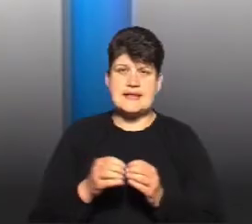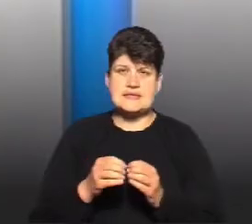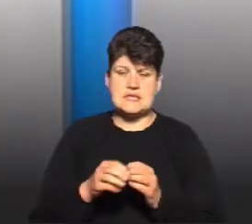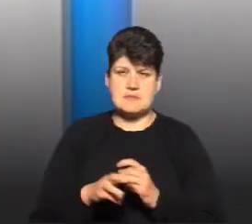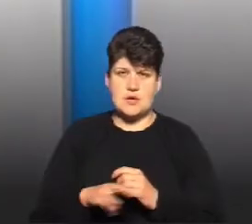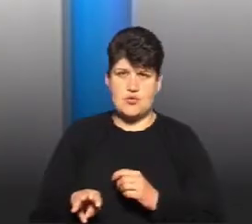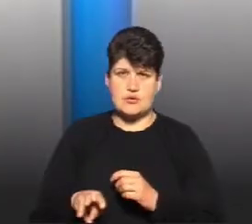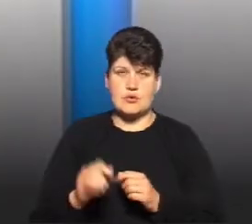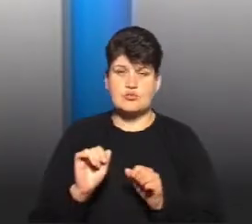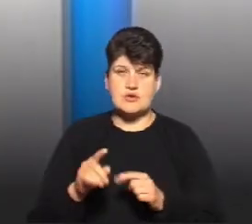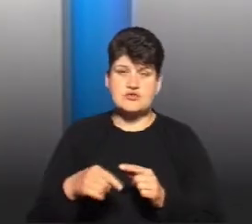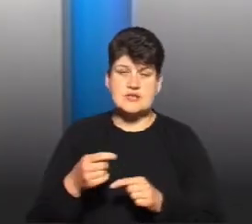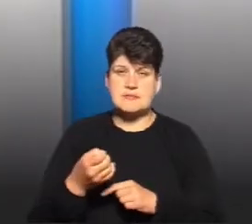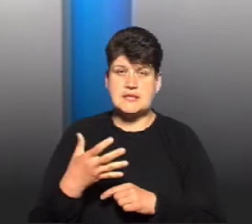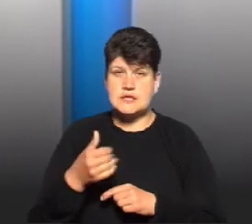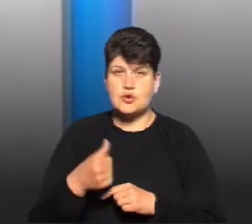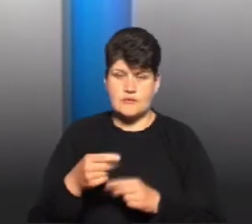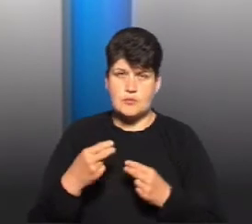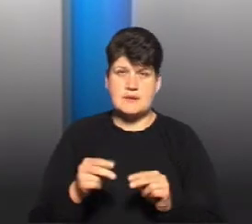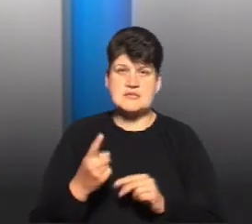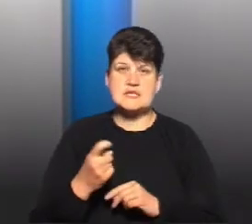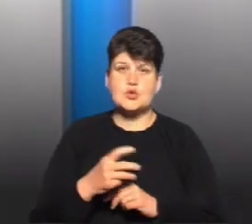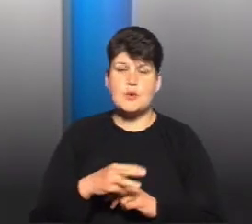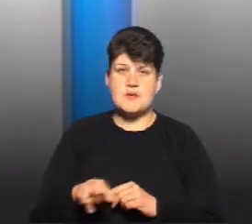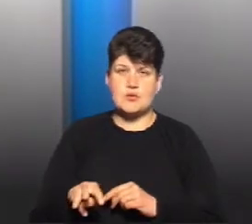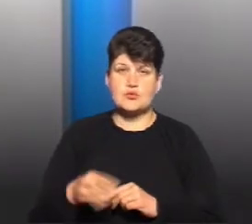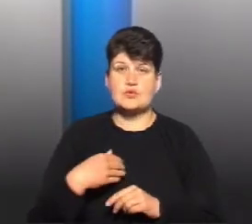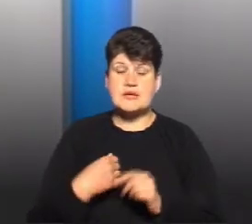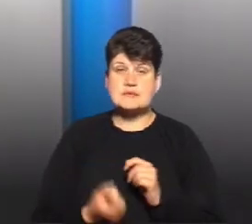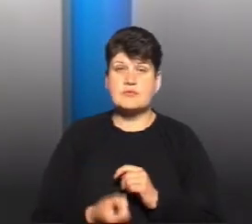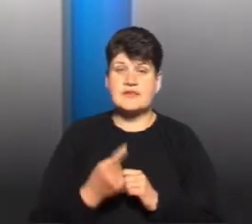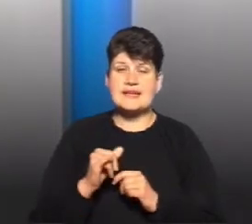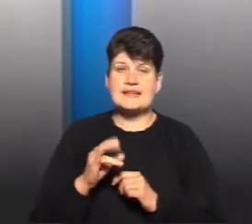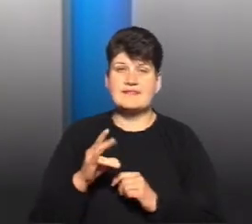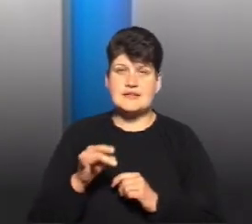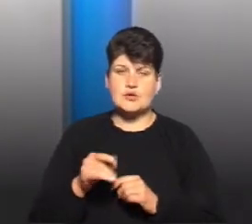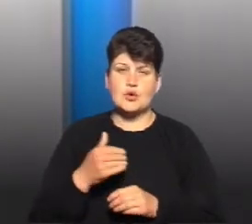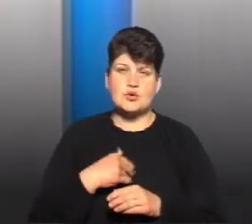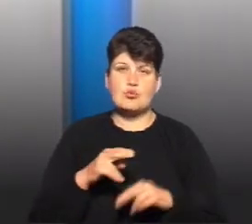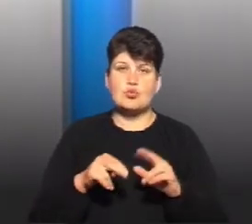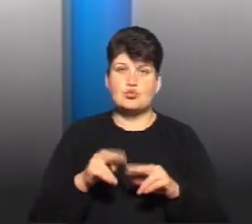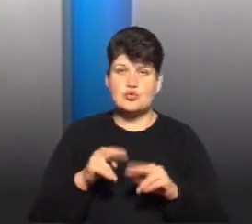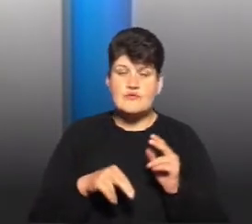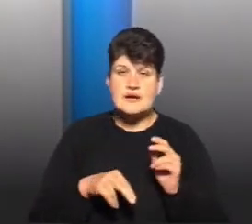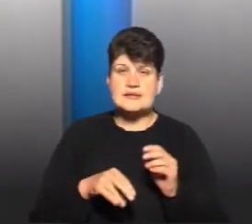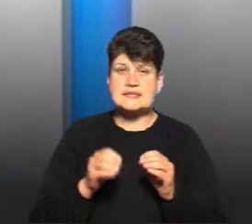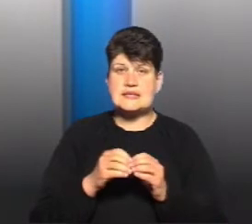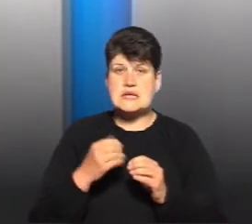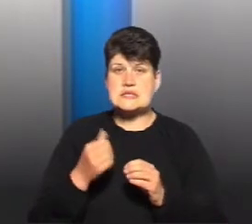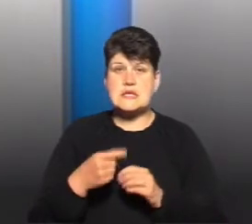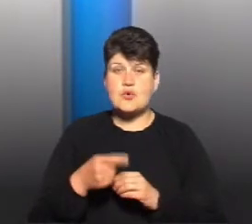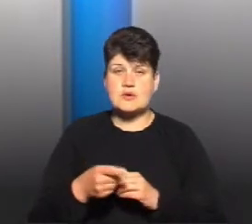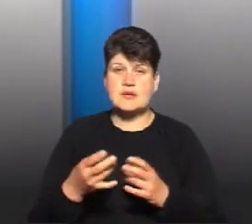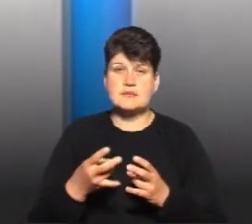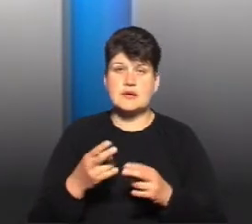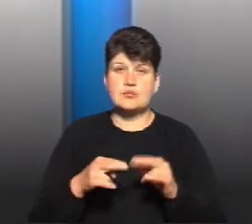років продали би за 100 мільйонів? Ну, в принципі, в нас появився інвестор, який хотів би там щось побудувати, тому за 10 років нам треба будувати дороги сьогодні